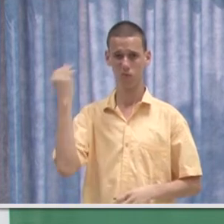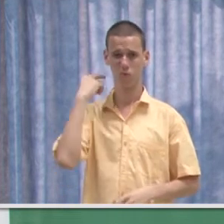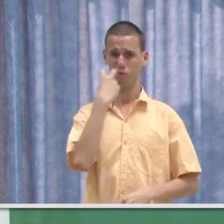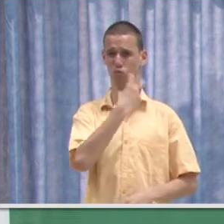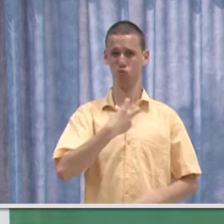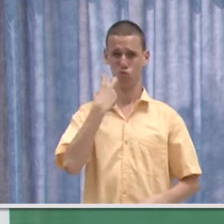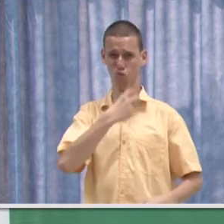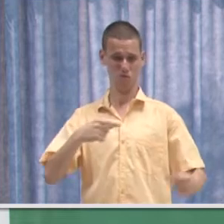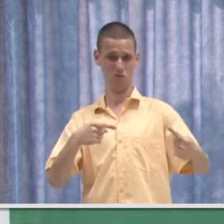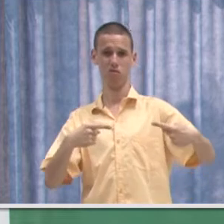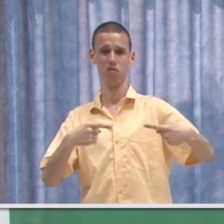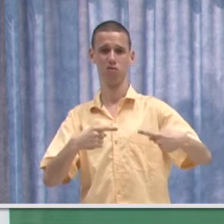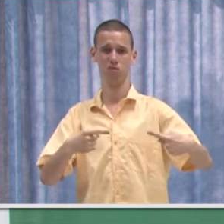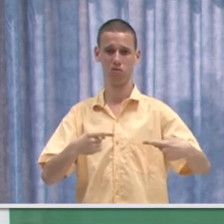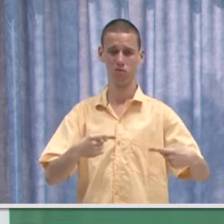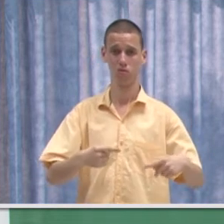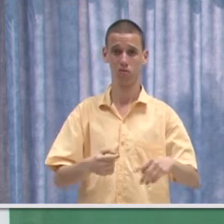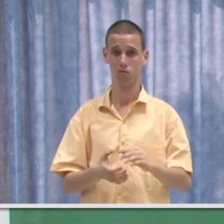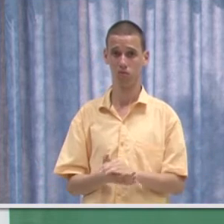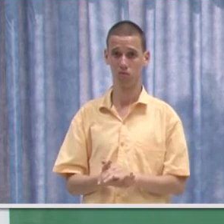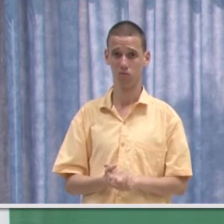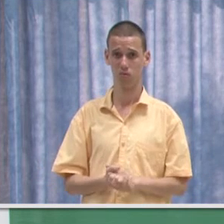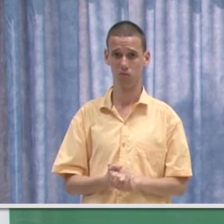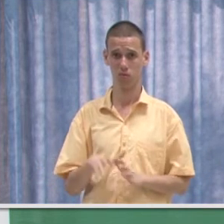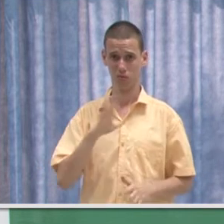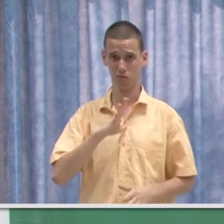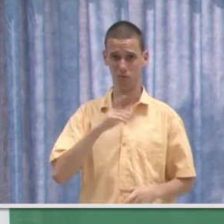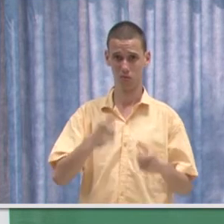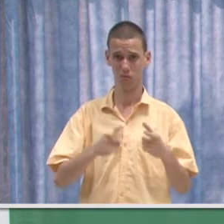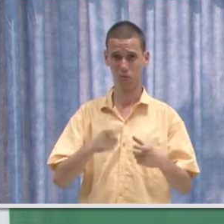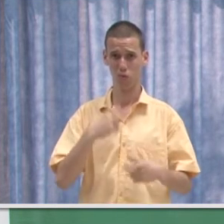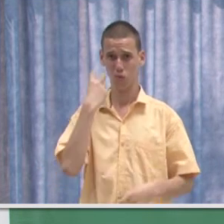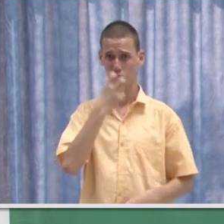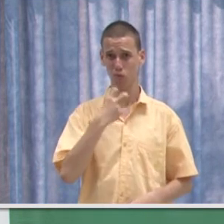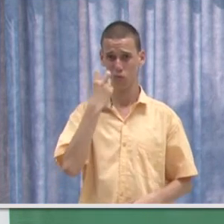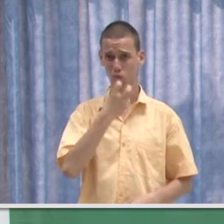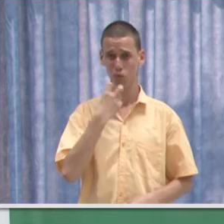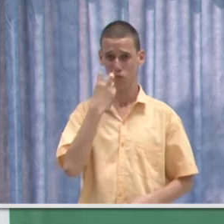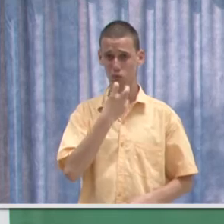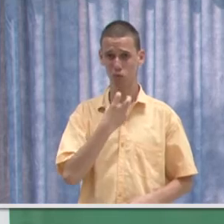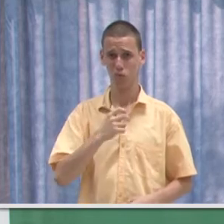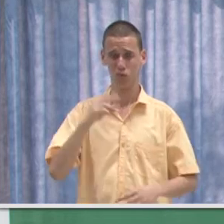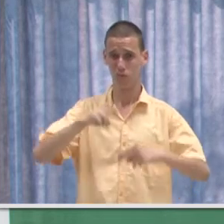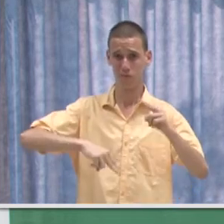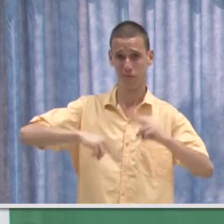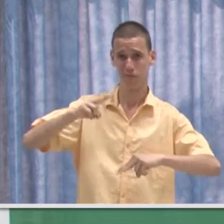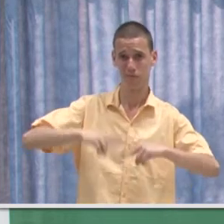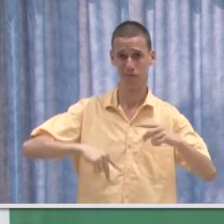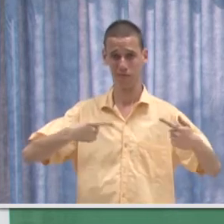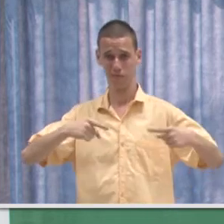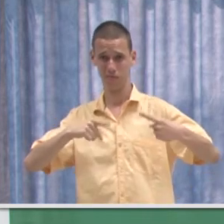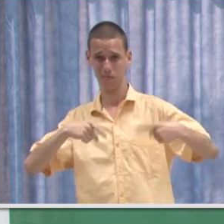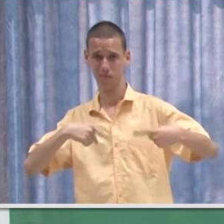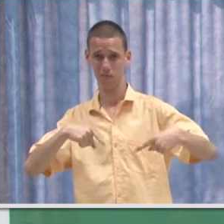terre. Il y en a dit moi comment un docteur dans zoé, il donne un silt. Les gars autres, pourtant pas faire ça non rien. Ils